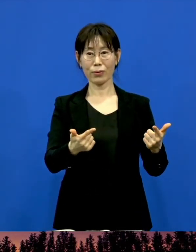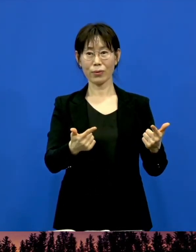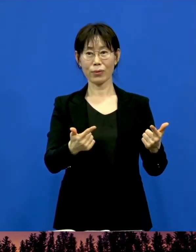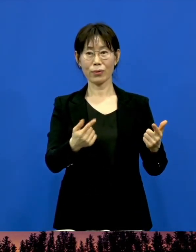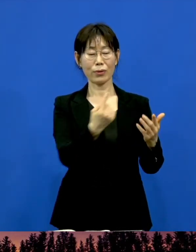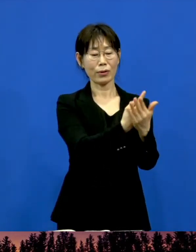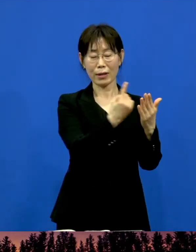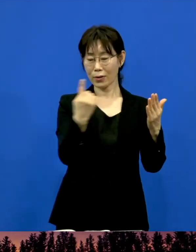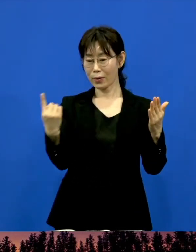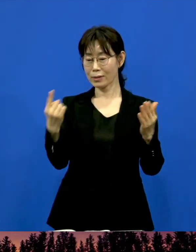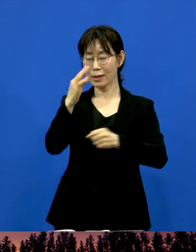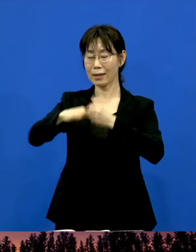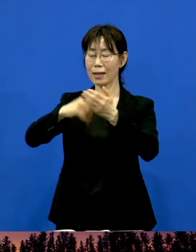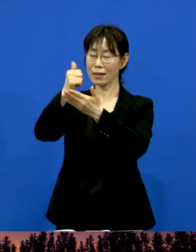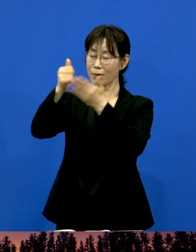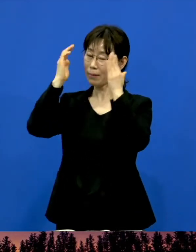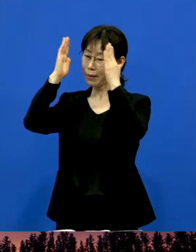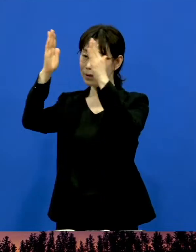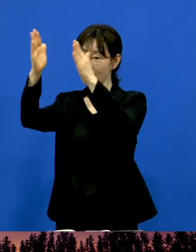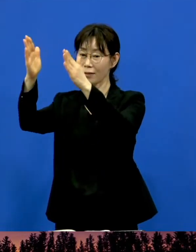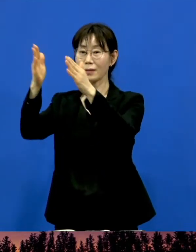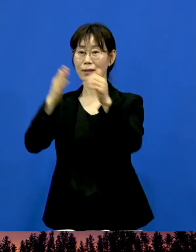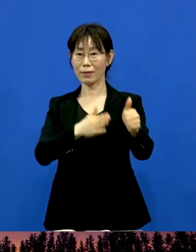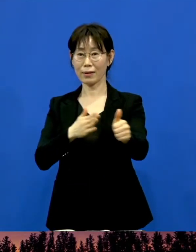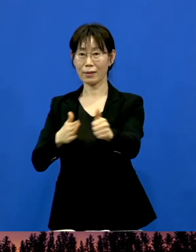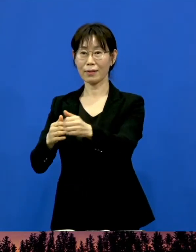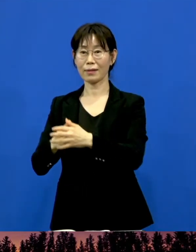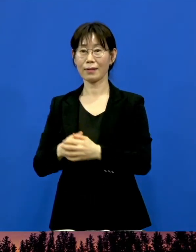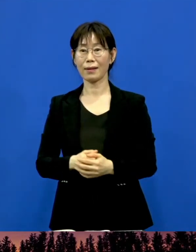돼요. 우리 너무 바빠졌어요. 바쁜 것은